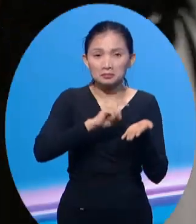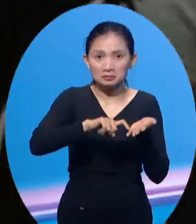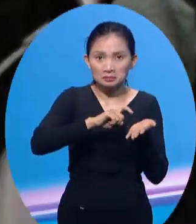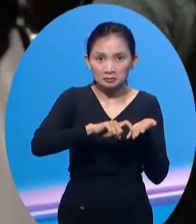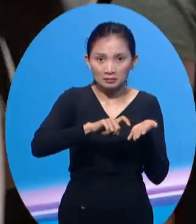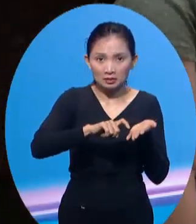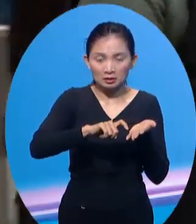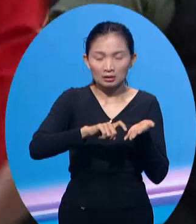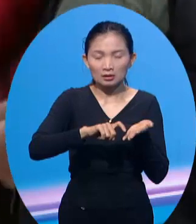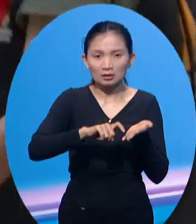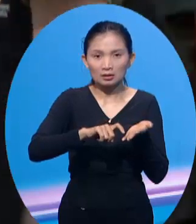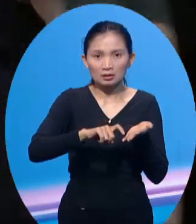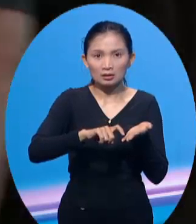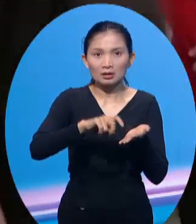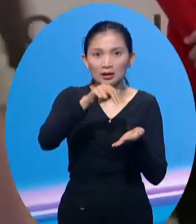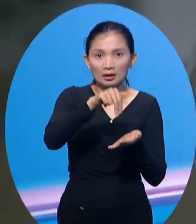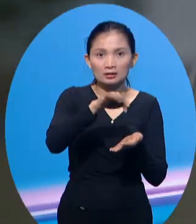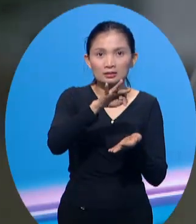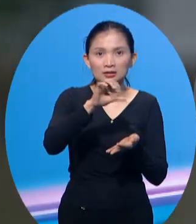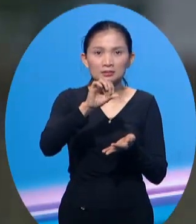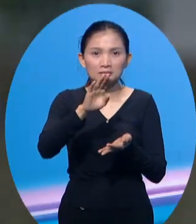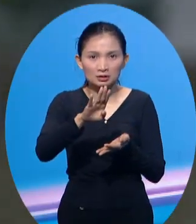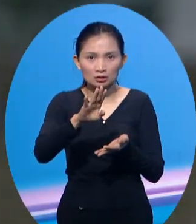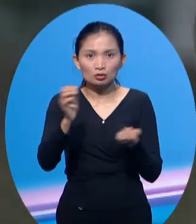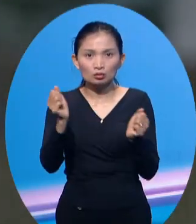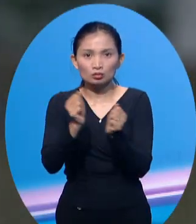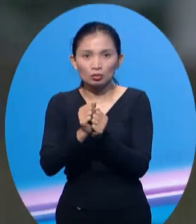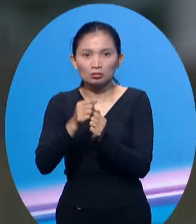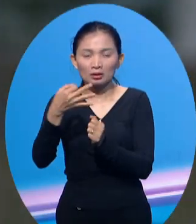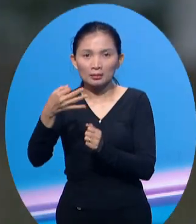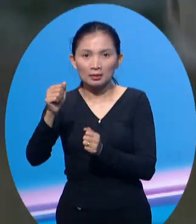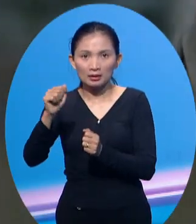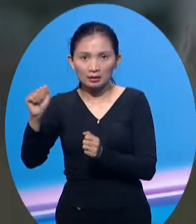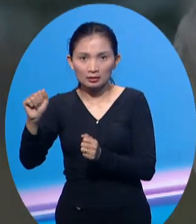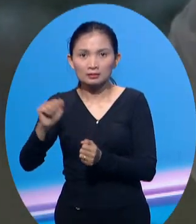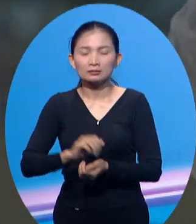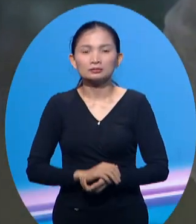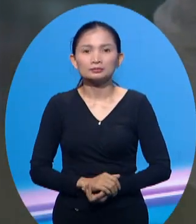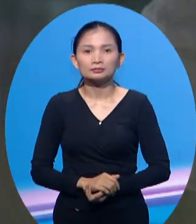An toàn Giao thông Vận tải Quốc gia NTSB và Cơ quan Hàng không Liên bang FAA.